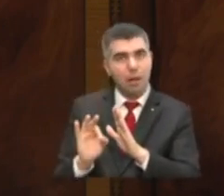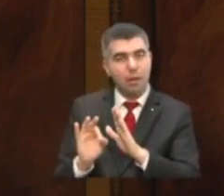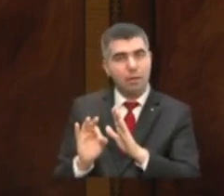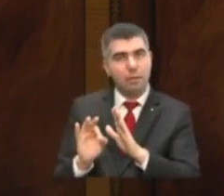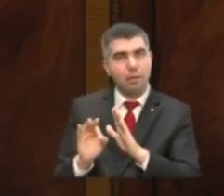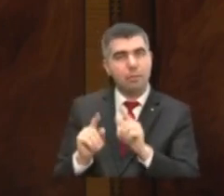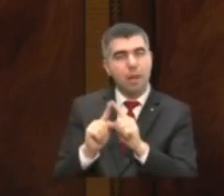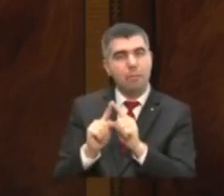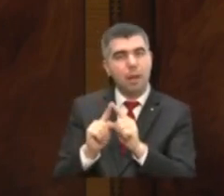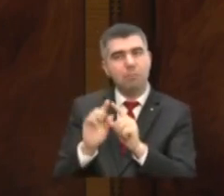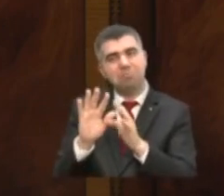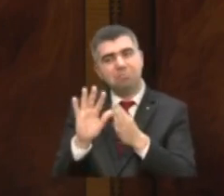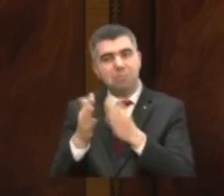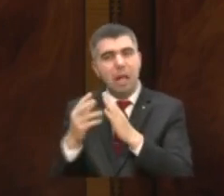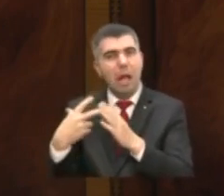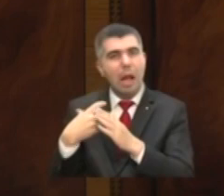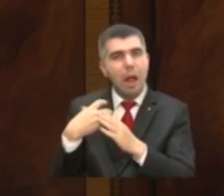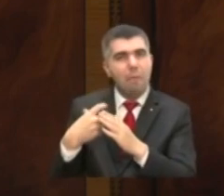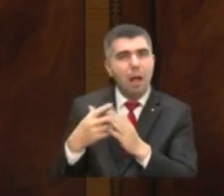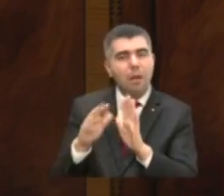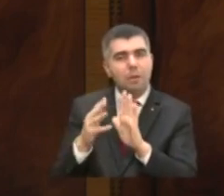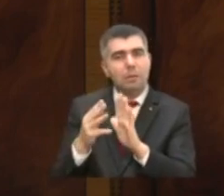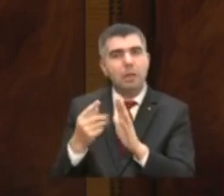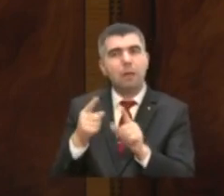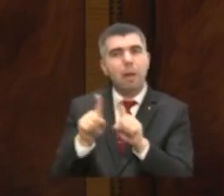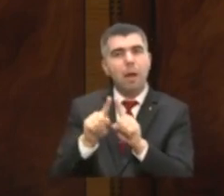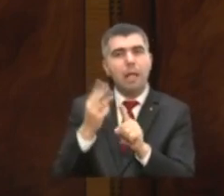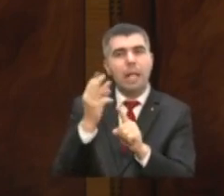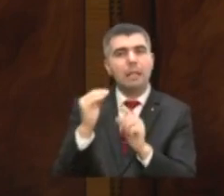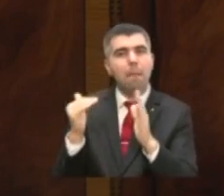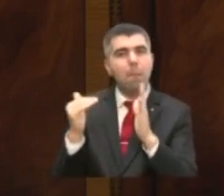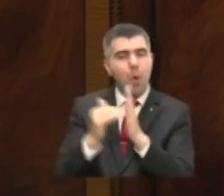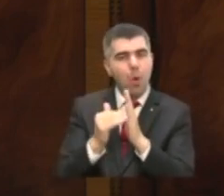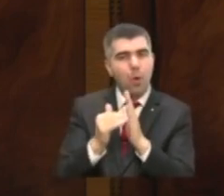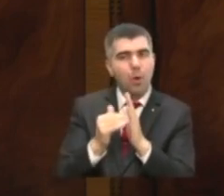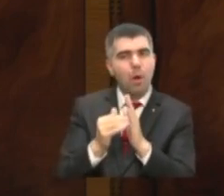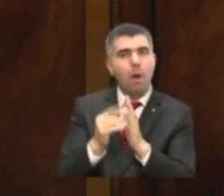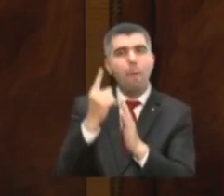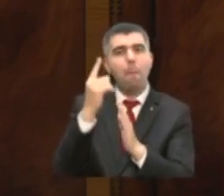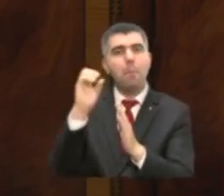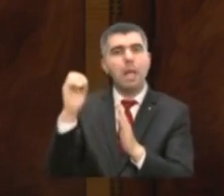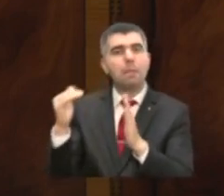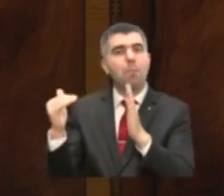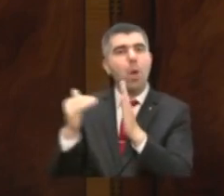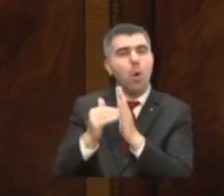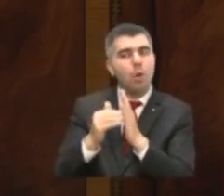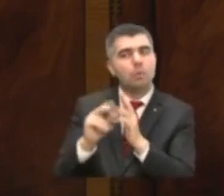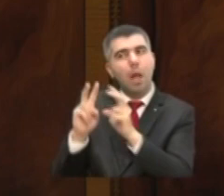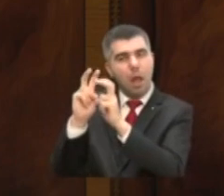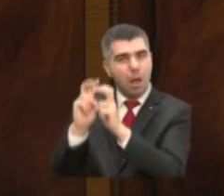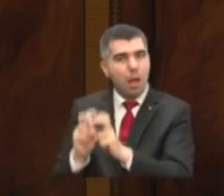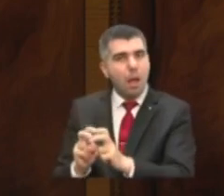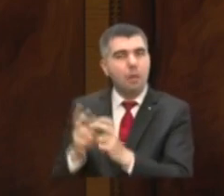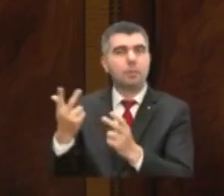رقم، اللي عندها أرباح من 300 ألف درهم إلى 1 مليون درهم، فهذا يدخل في هذا أيضا، فهو يساهم في